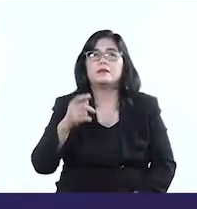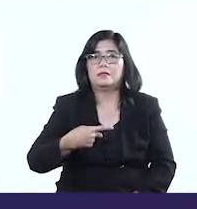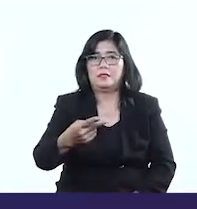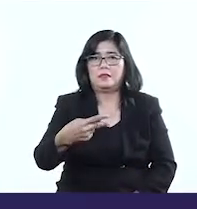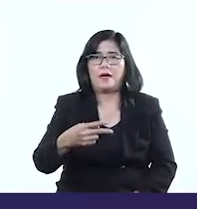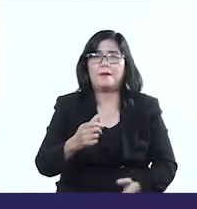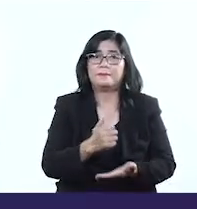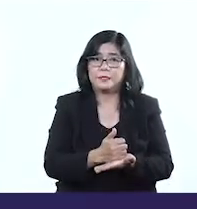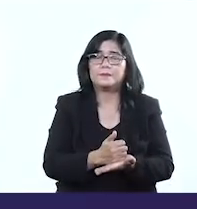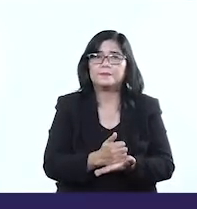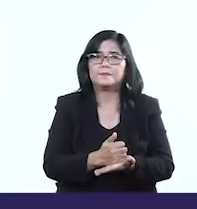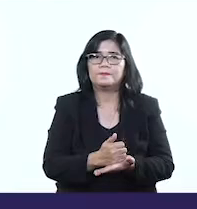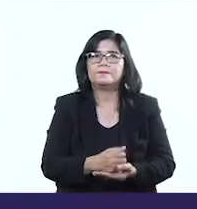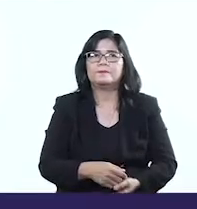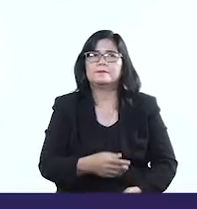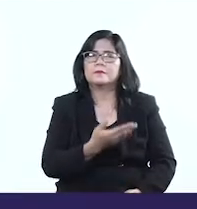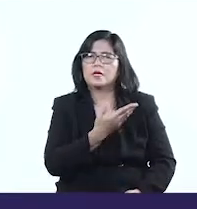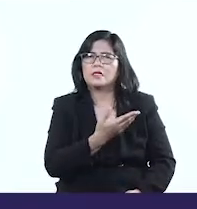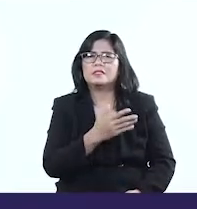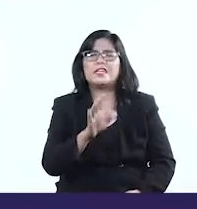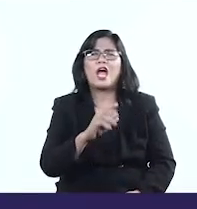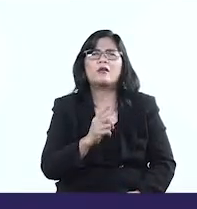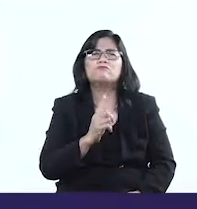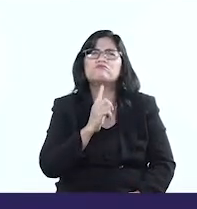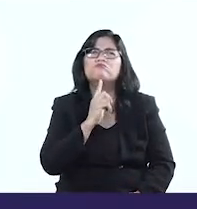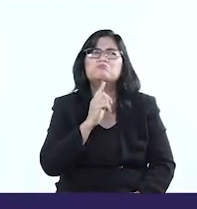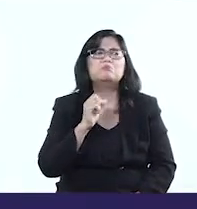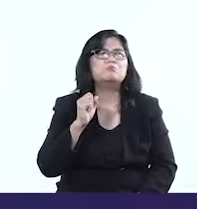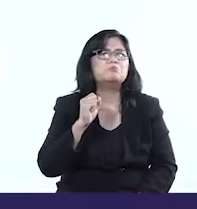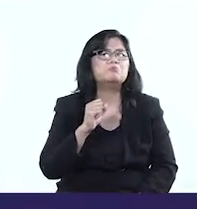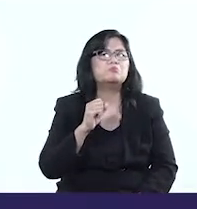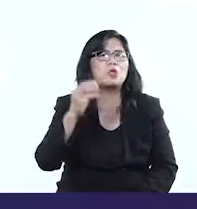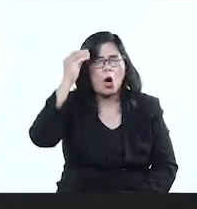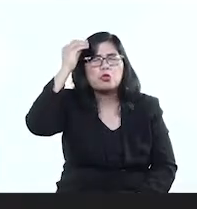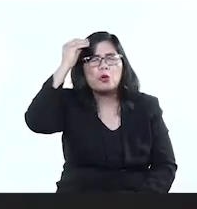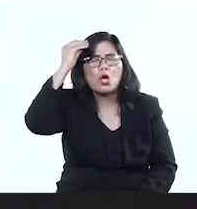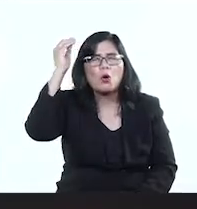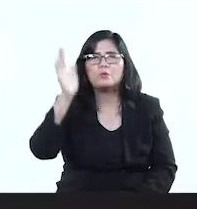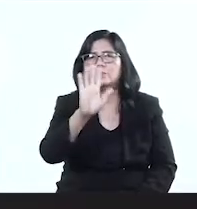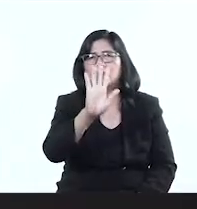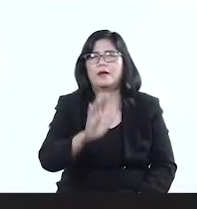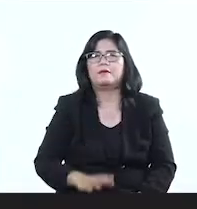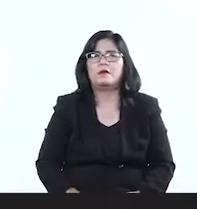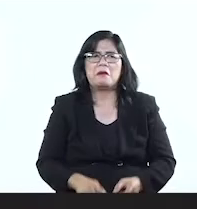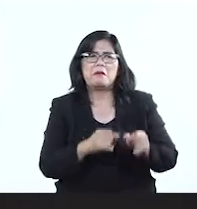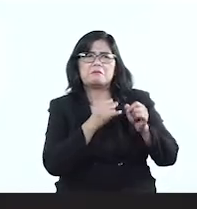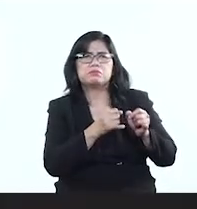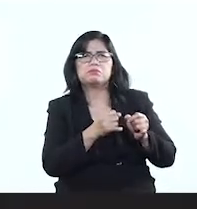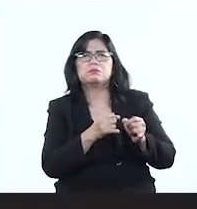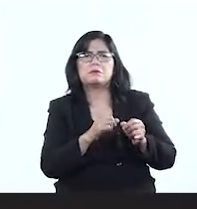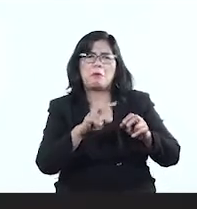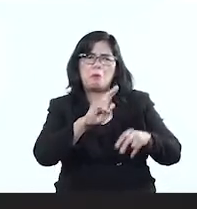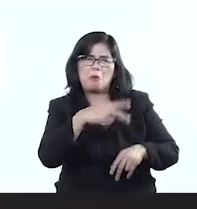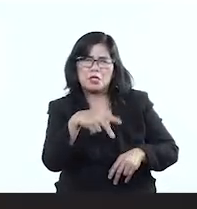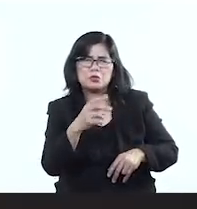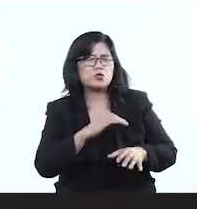Hai ayat ini sebagai menerangkan buat kita jangan kita sok tau jangan sok jago Hai jangan kita kayaknya mengkritik semua orang mau koreksi